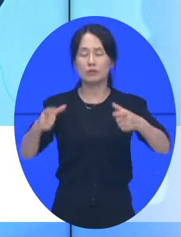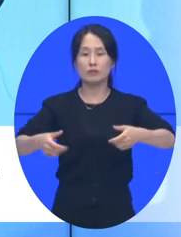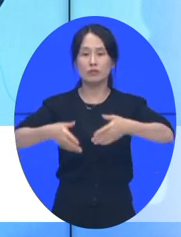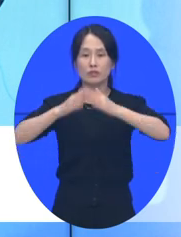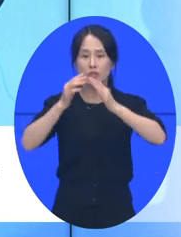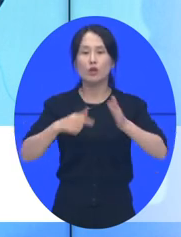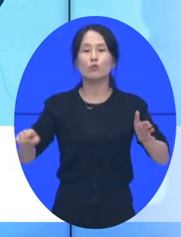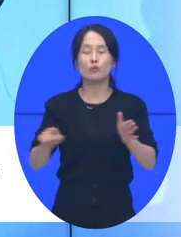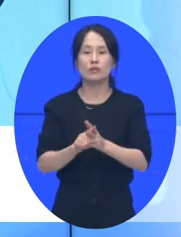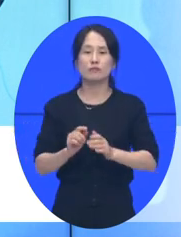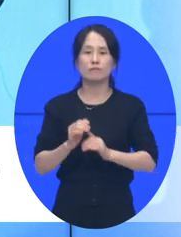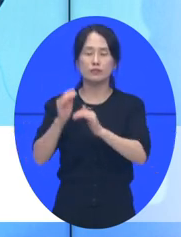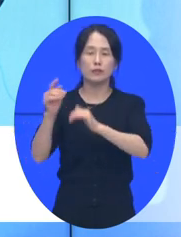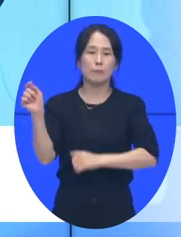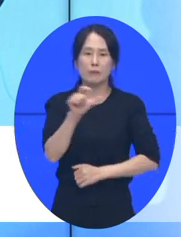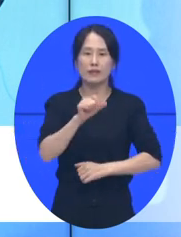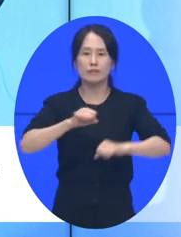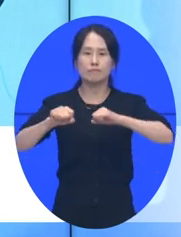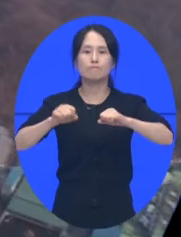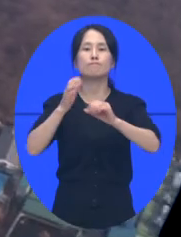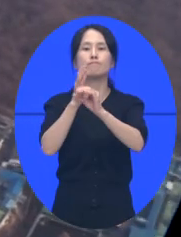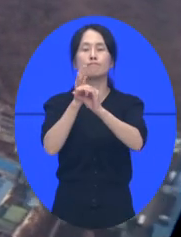내고 있습니다. 최창순 기자입니다.